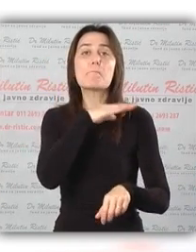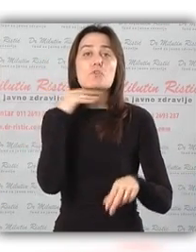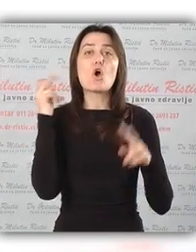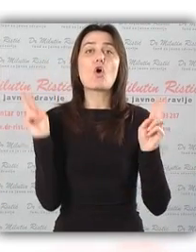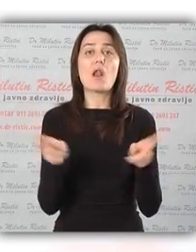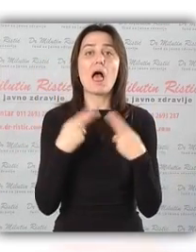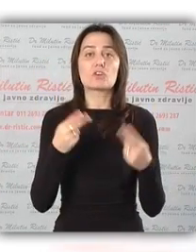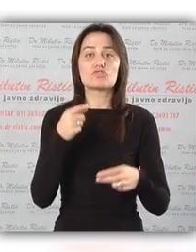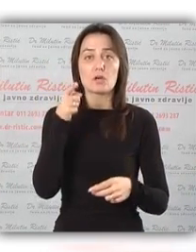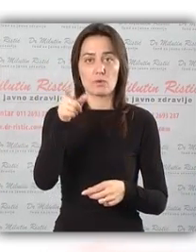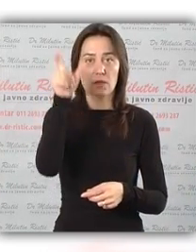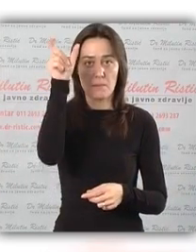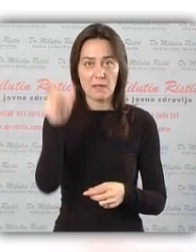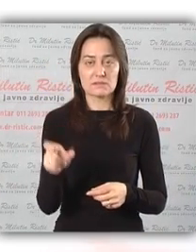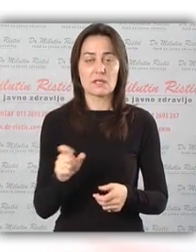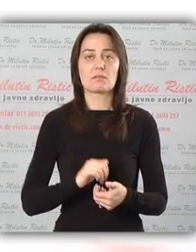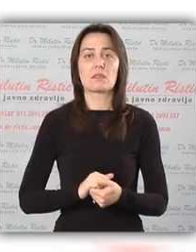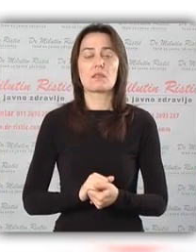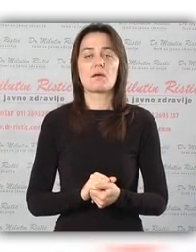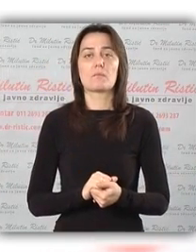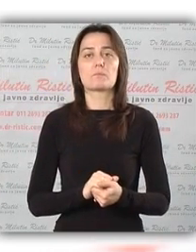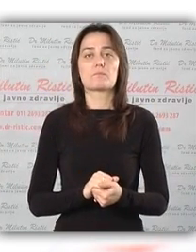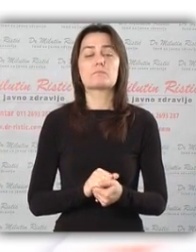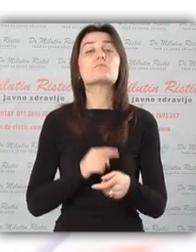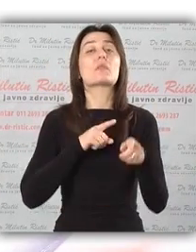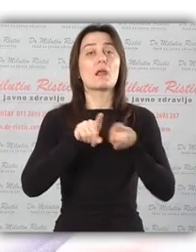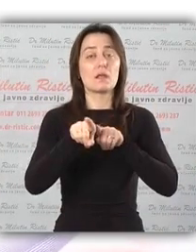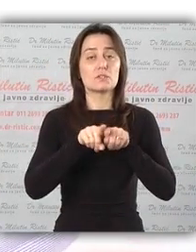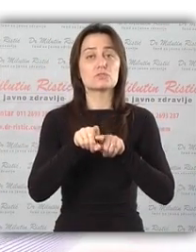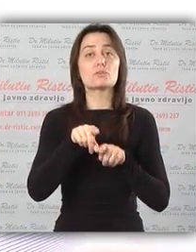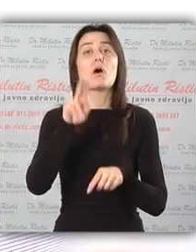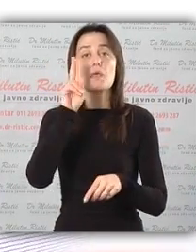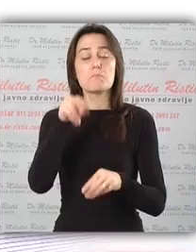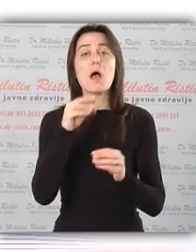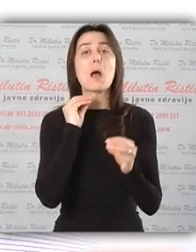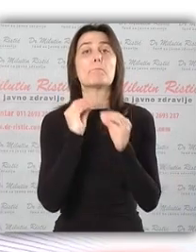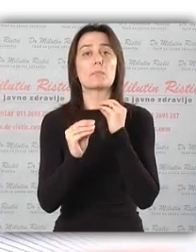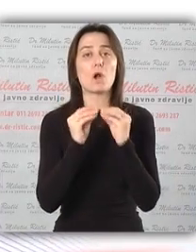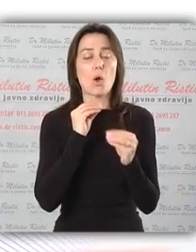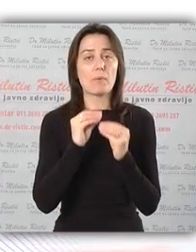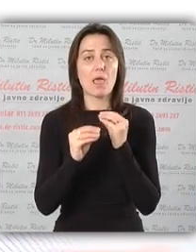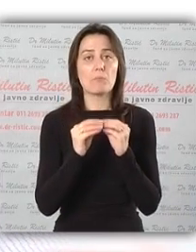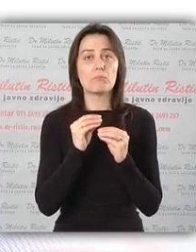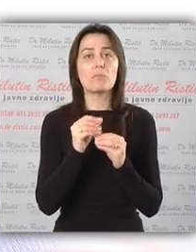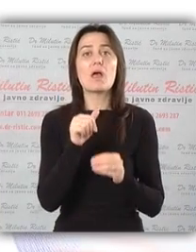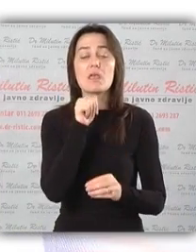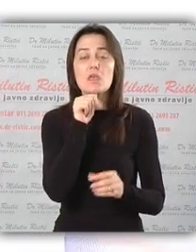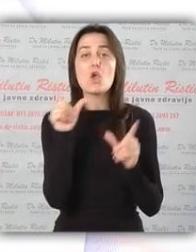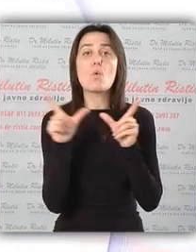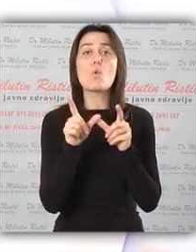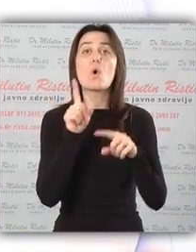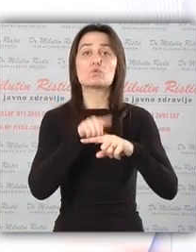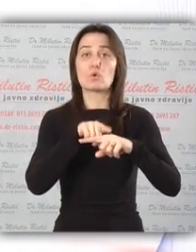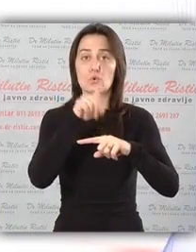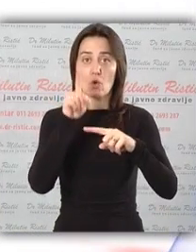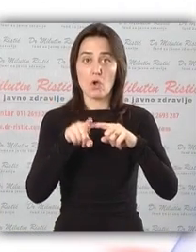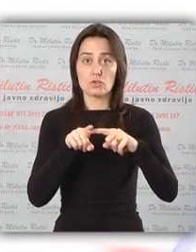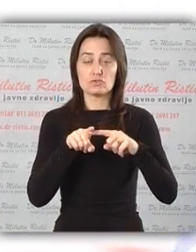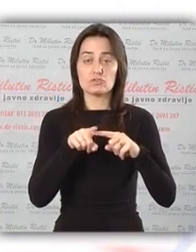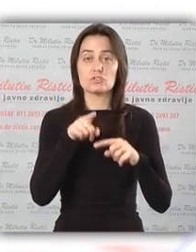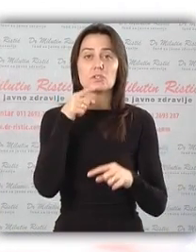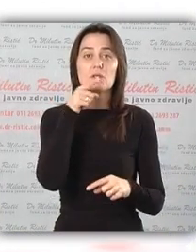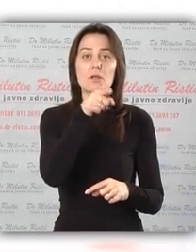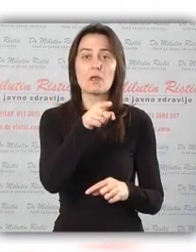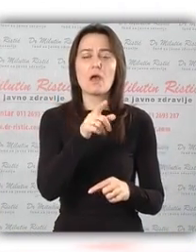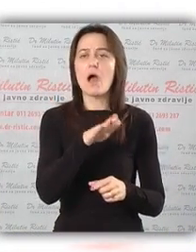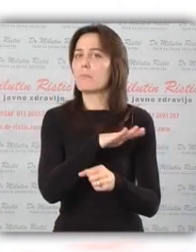je infekcija mnogo lakša kod tih pacijentkinja. Takođe postoji problem i u